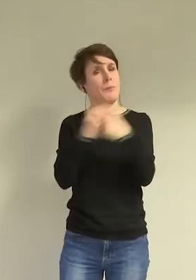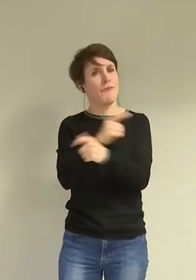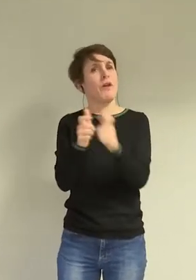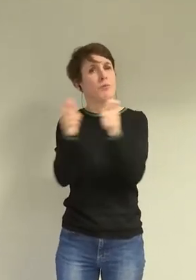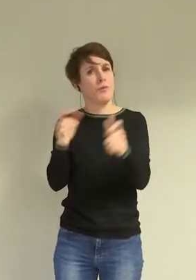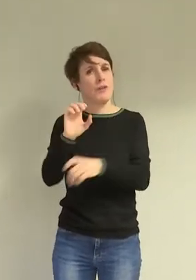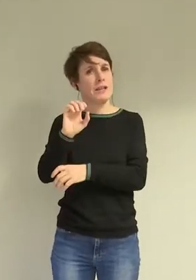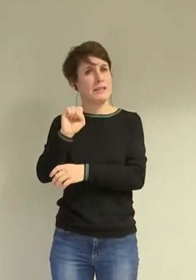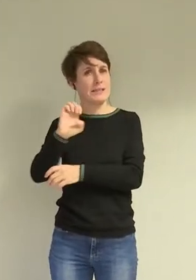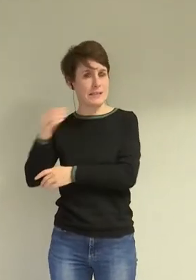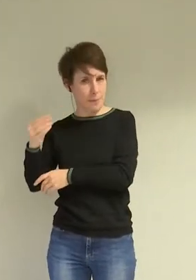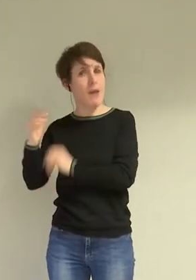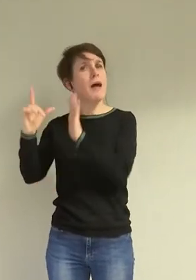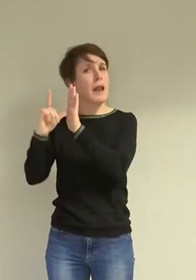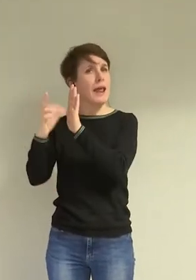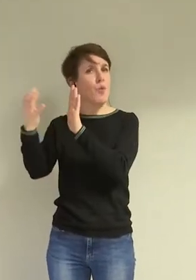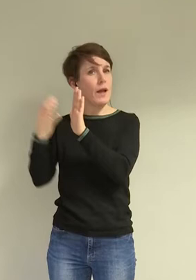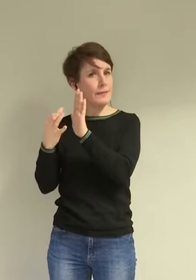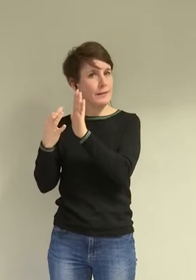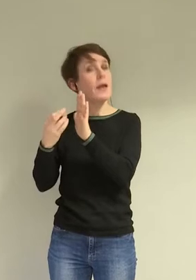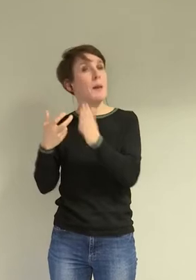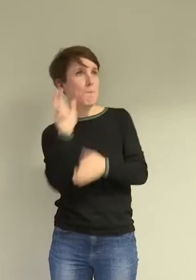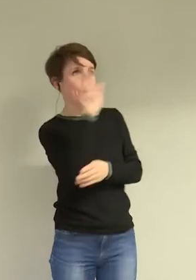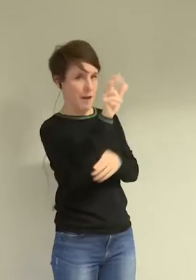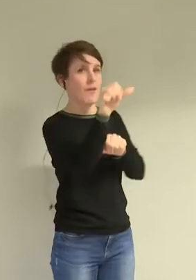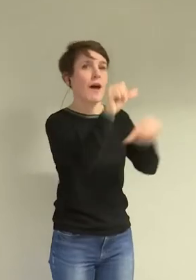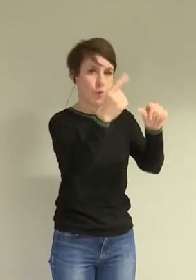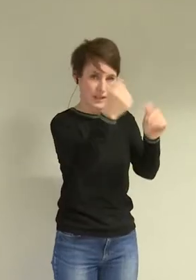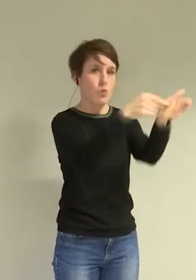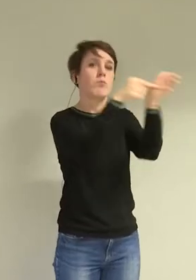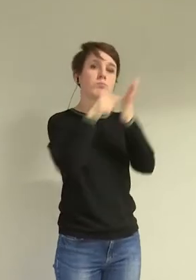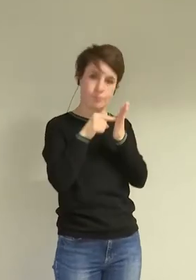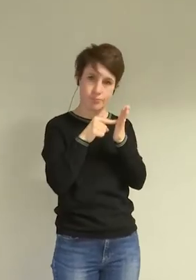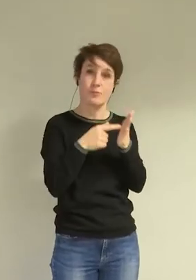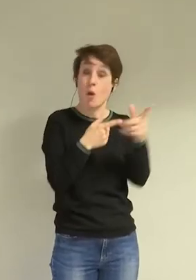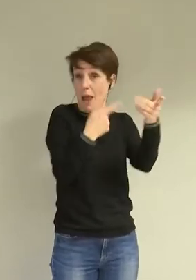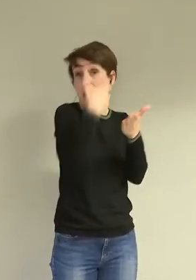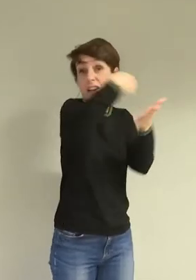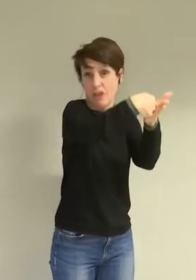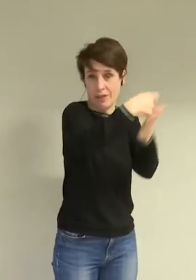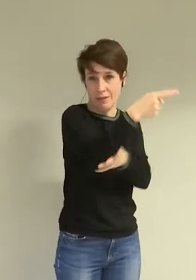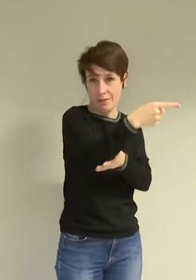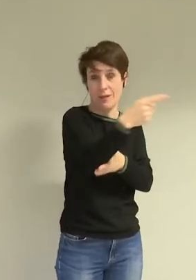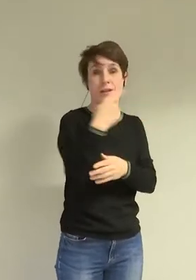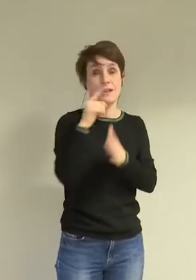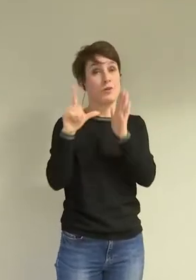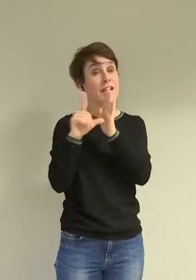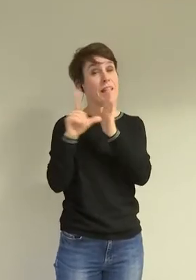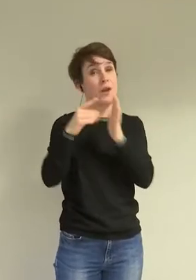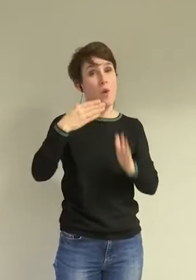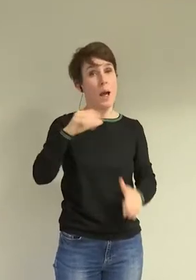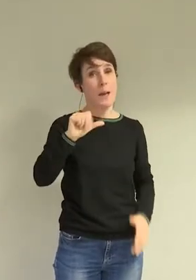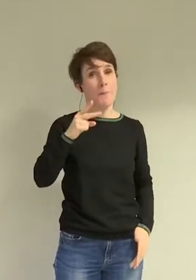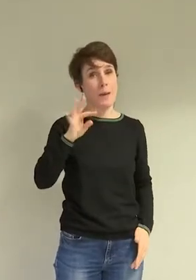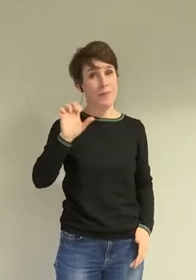la loi prévoit bien un rachat des actions des communes et dans le cadre de la loi mapna mais dans l'esprit de l'homme haytham d'un